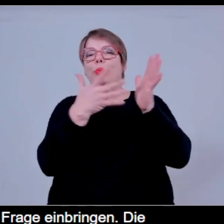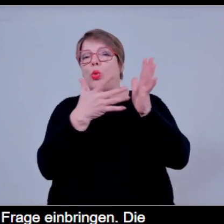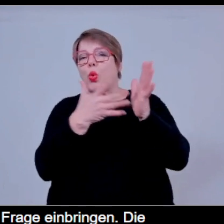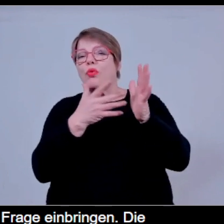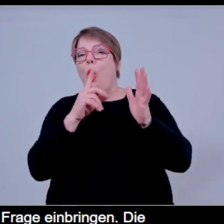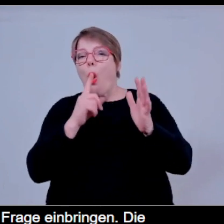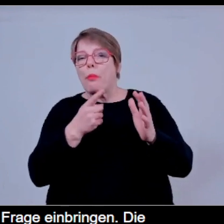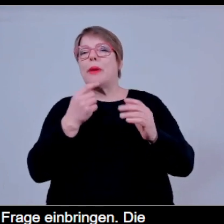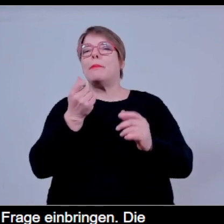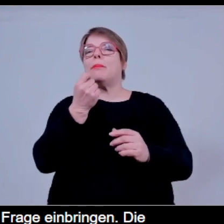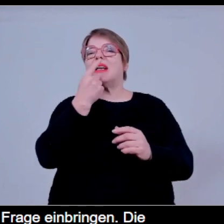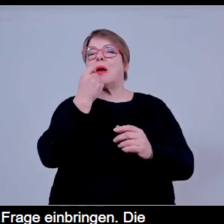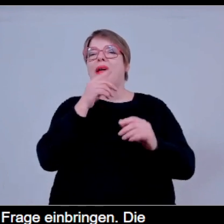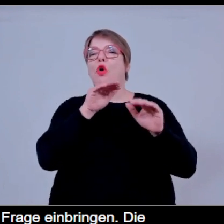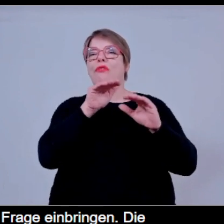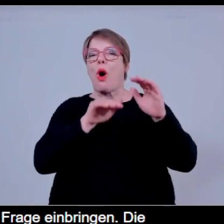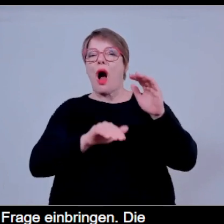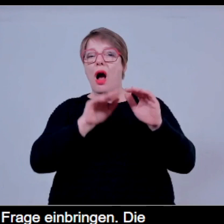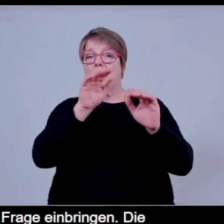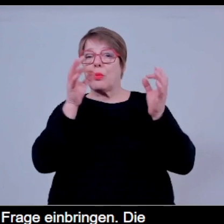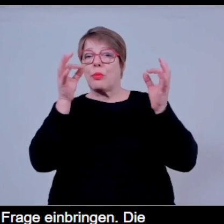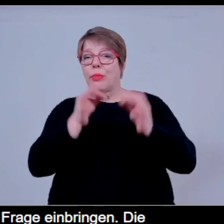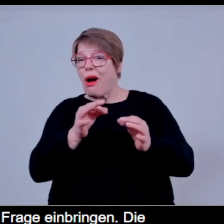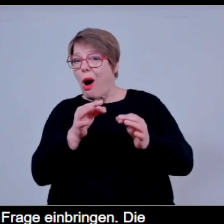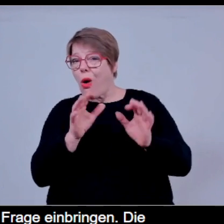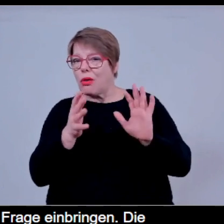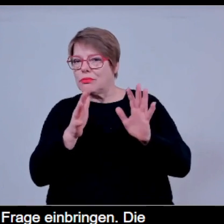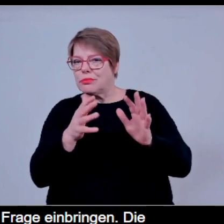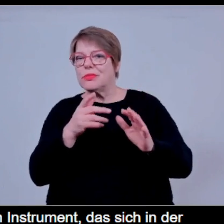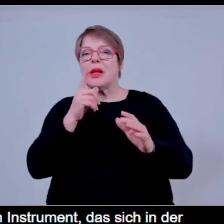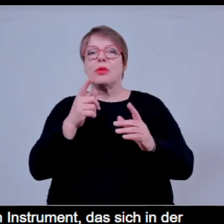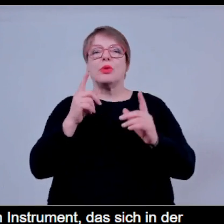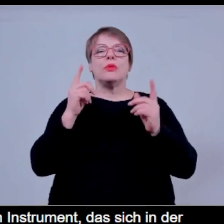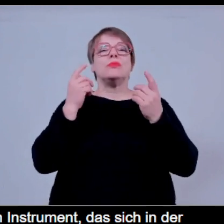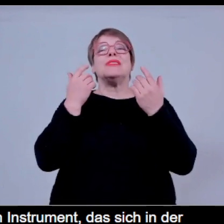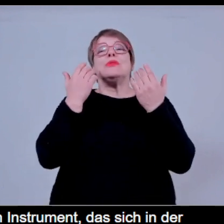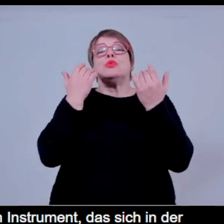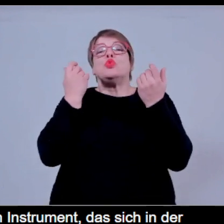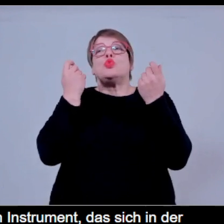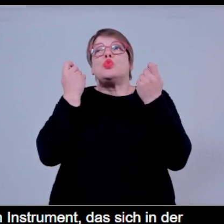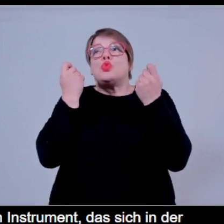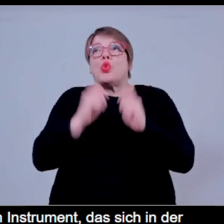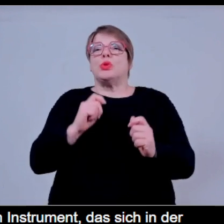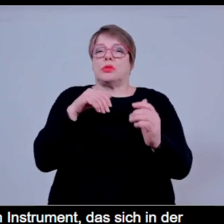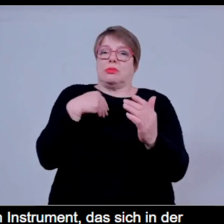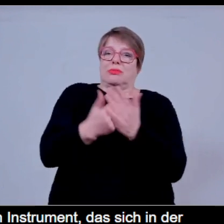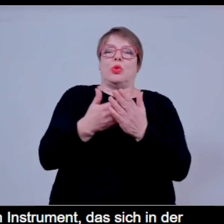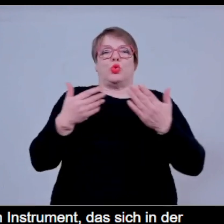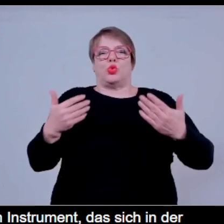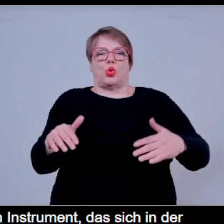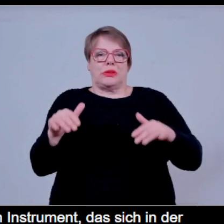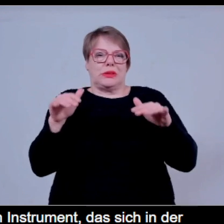nachsteuern zu können bei Überwachungsinstrumenten, bei Entlastungsmaßnahmen. Und wir werden dazu das Programm in Kürze auflegen